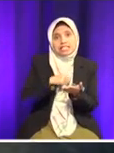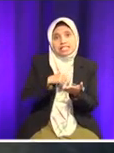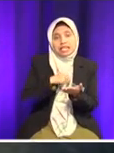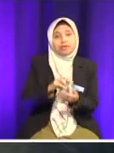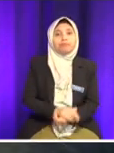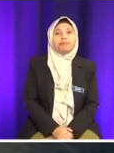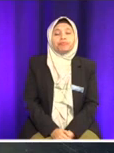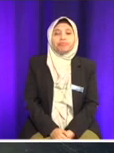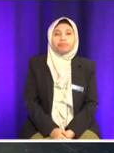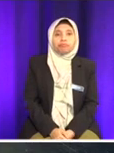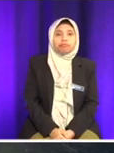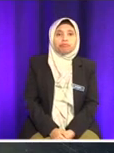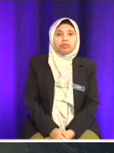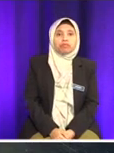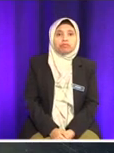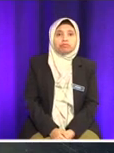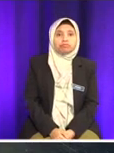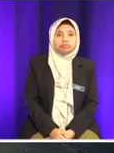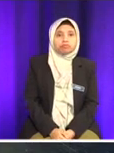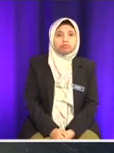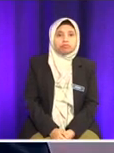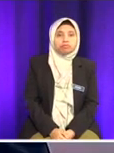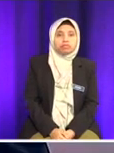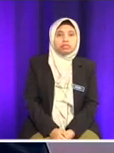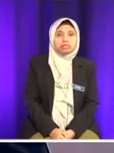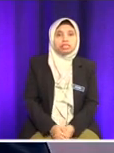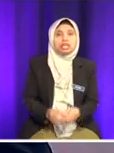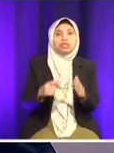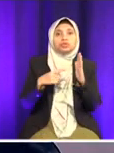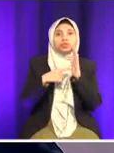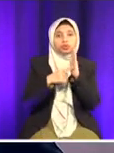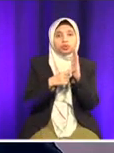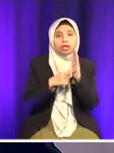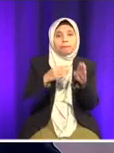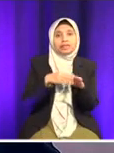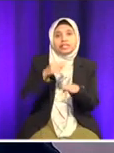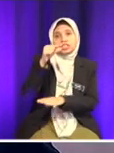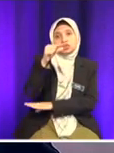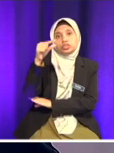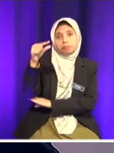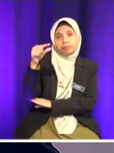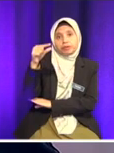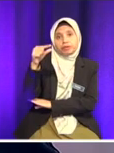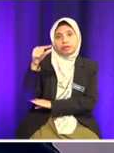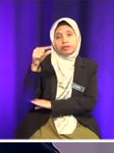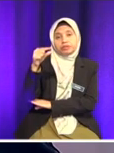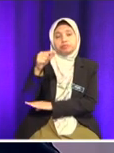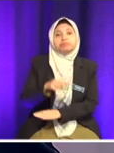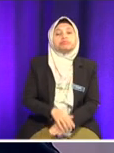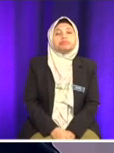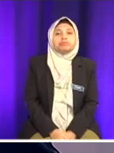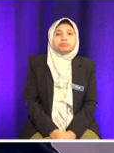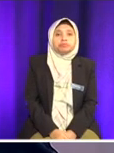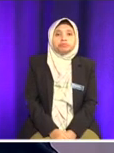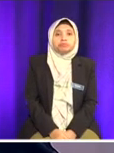Oke jadi sekarang ini sudah sampai dekat satu JJ bra y ke bawah Sekian